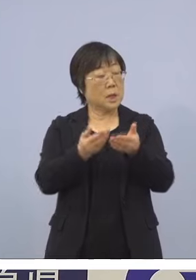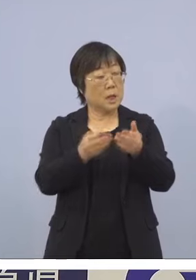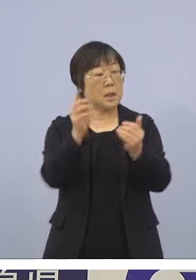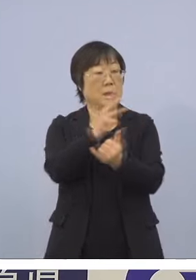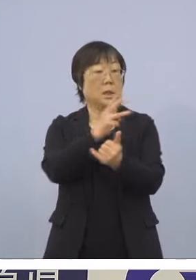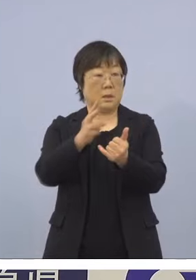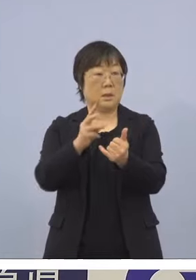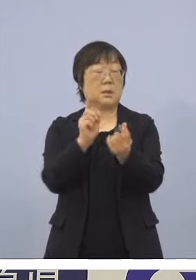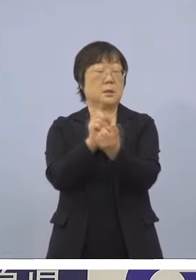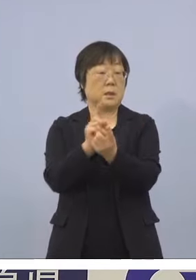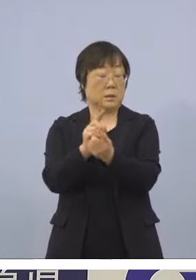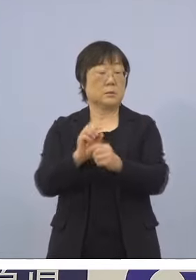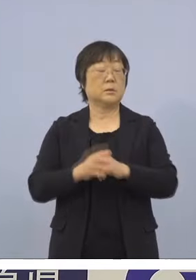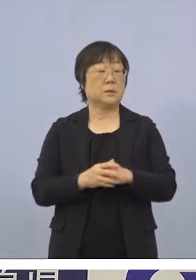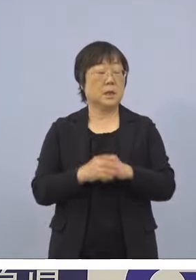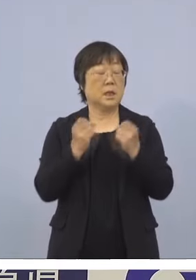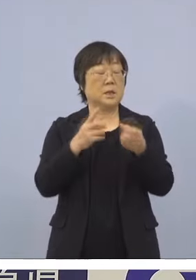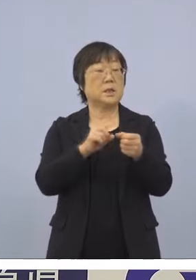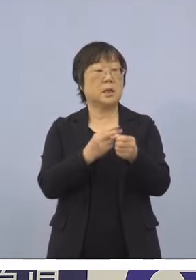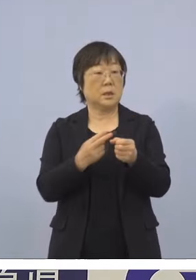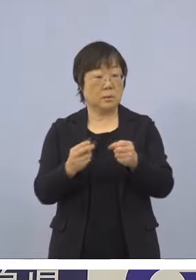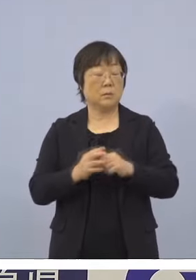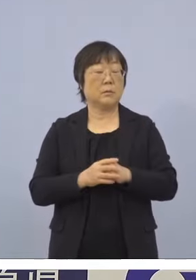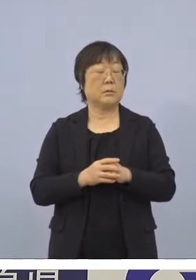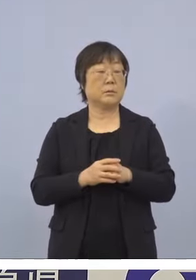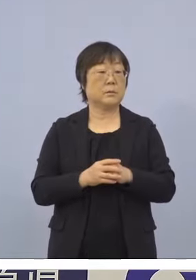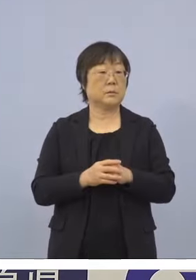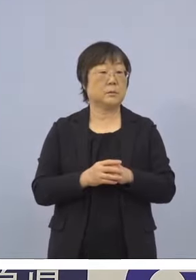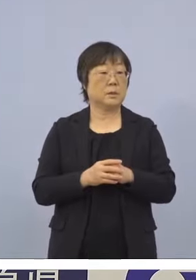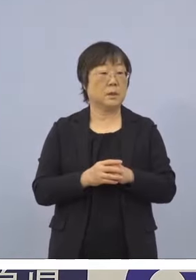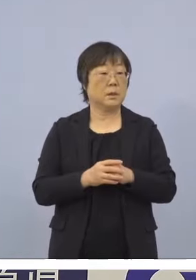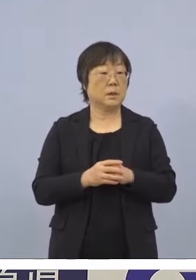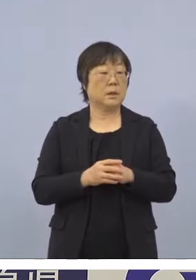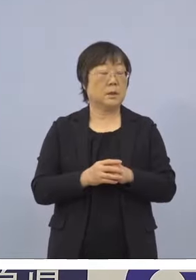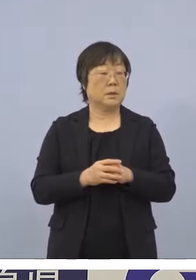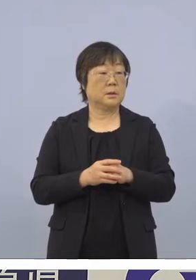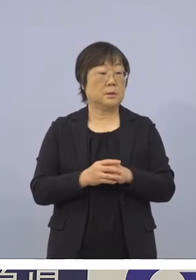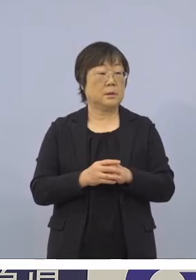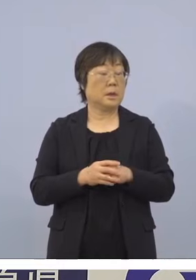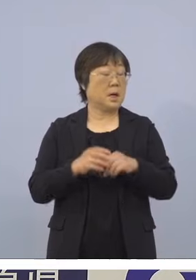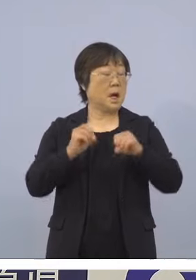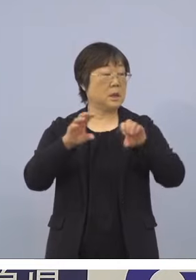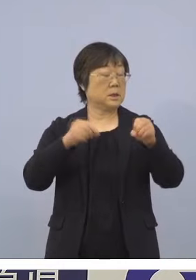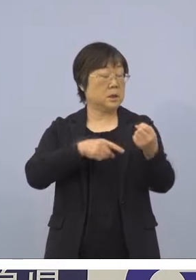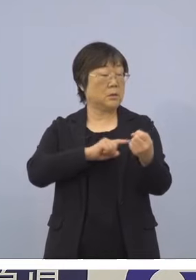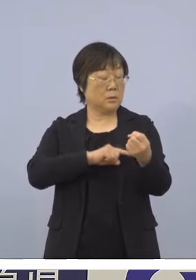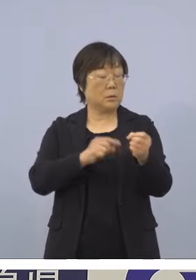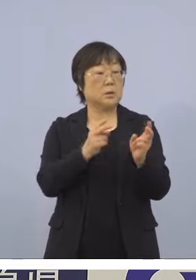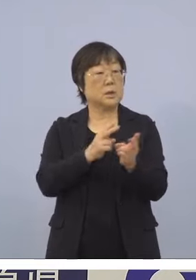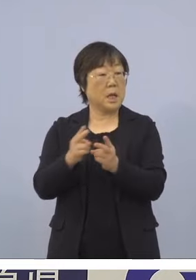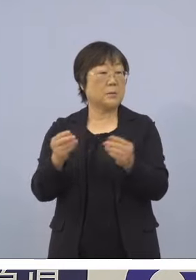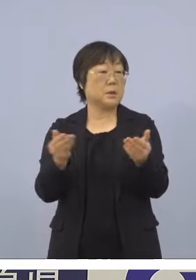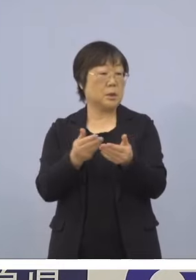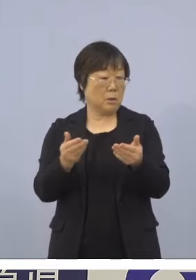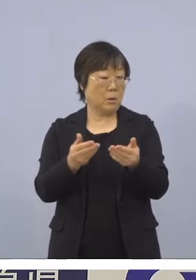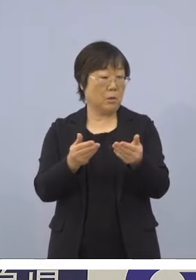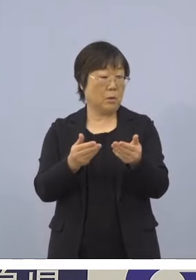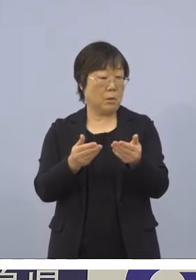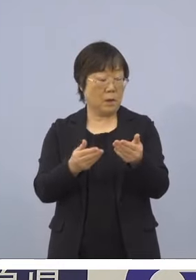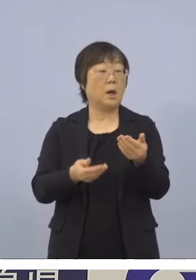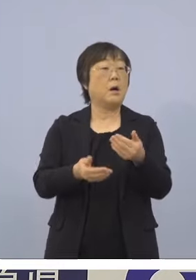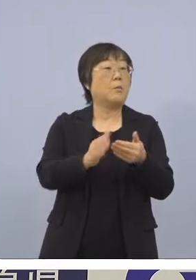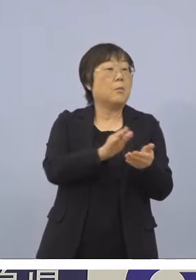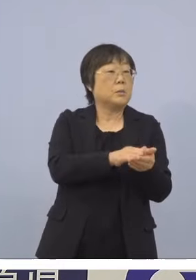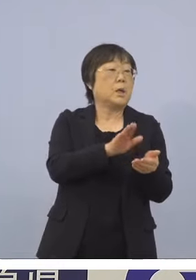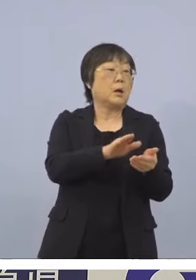ども、新年度、本部室の設置に関わる整備事業、また発信力強化というふうな事業が入っていますが、